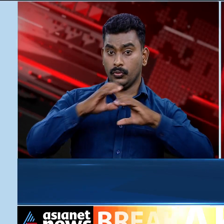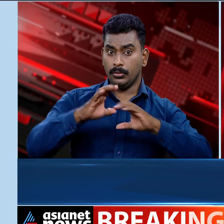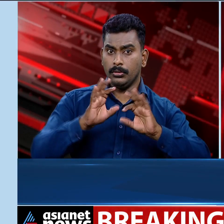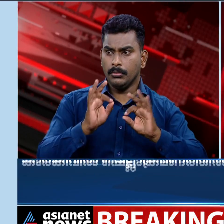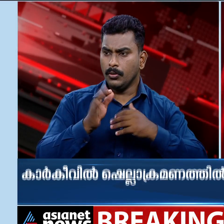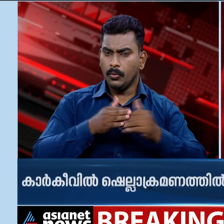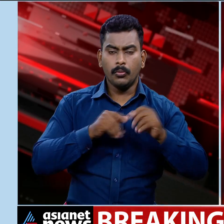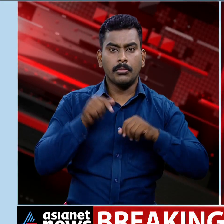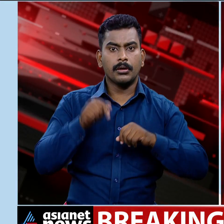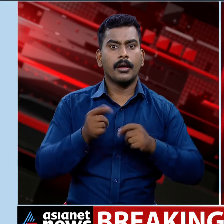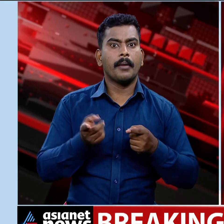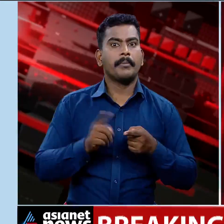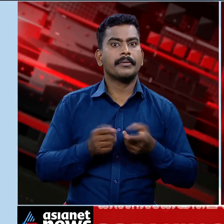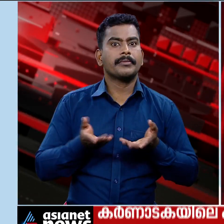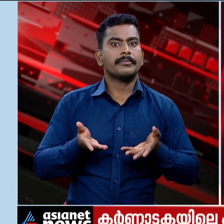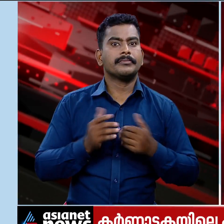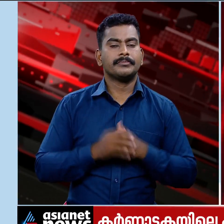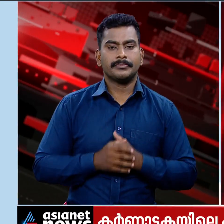ಸಿಕ್ಕಿದೆ.